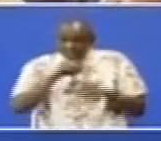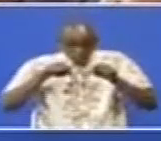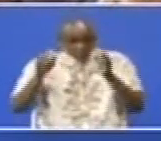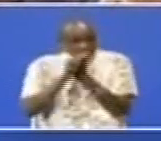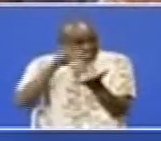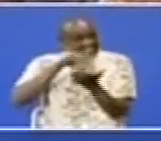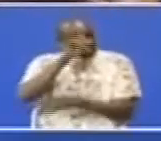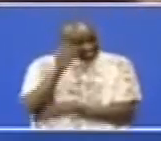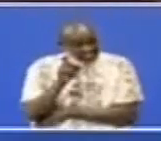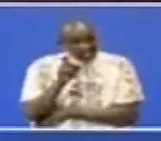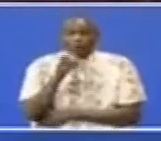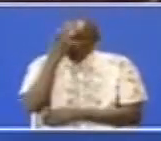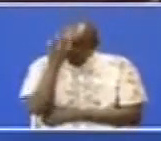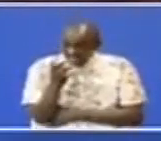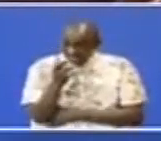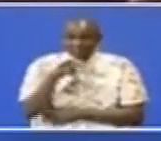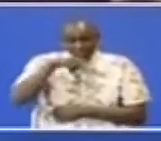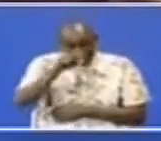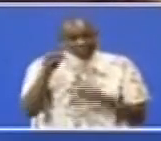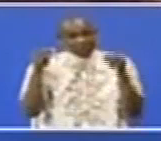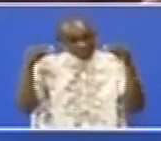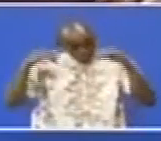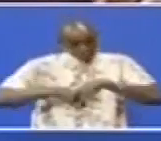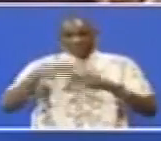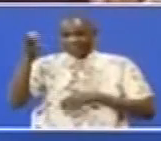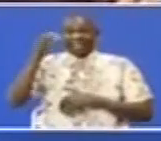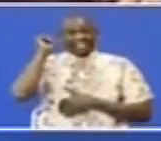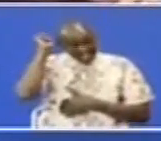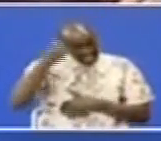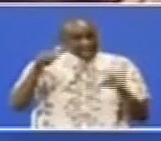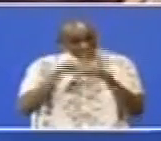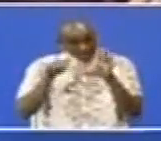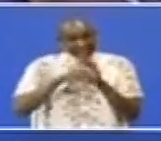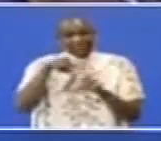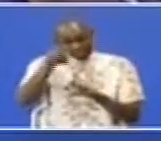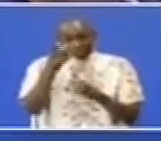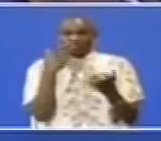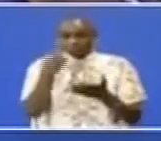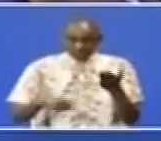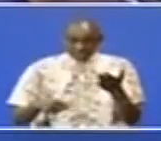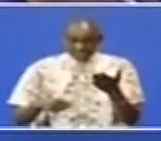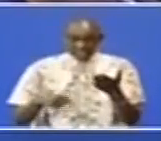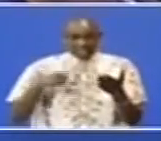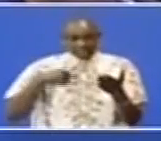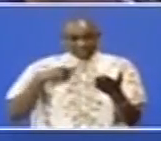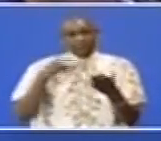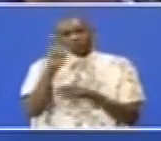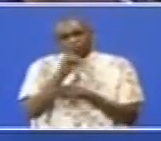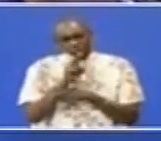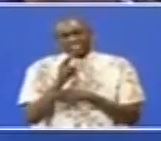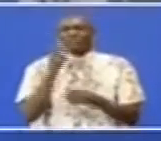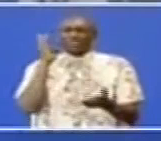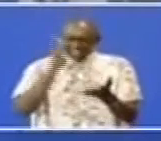kesi hii, ikizingatiwa kuwa hata kwa kongamano wanachama wa Kenya walikuwa mstari wa mbele kupiga vita utumizi